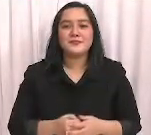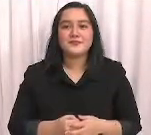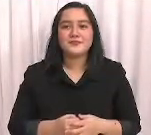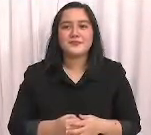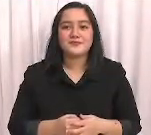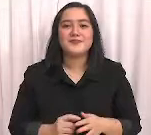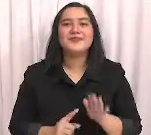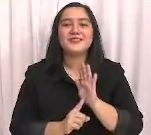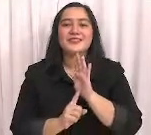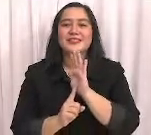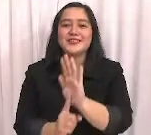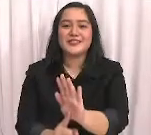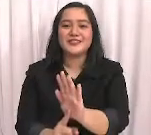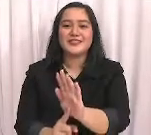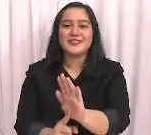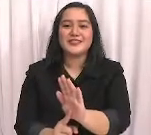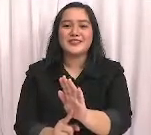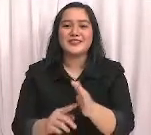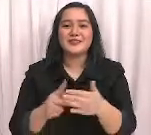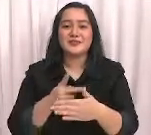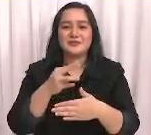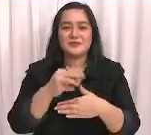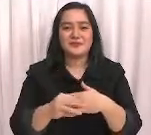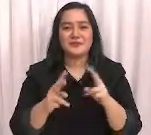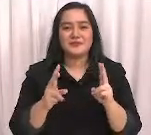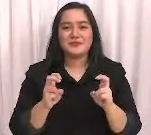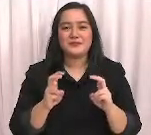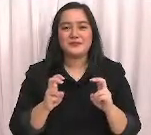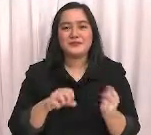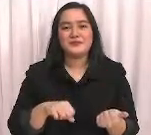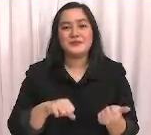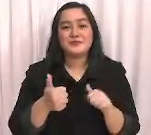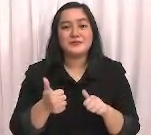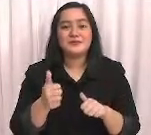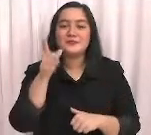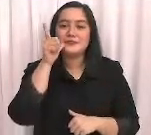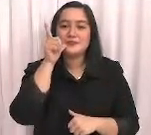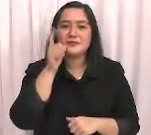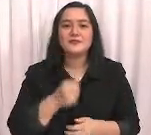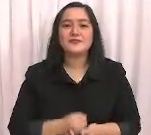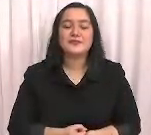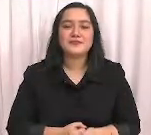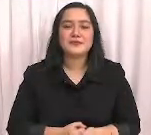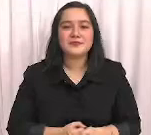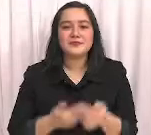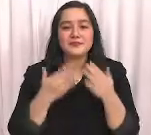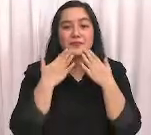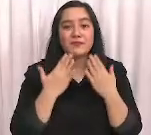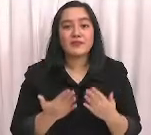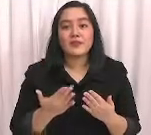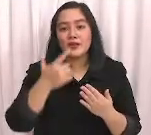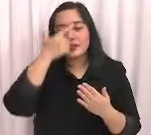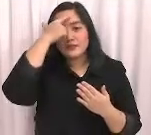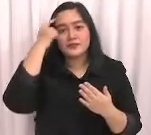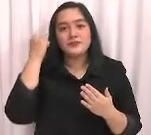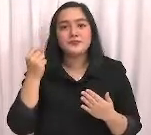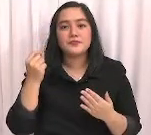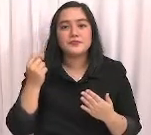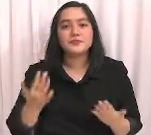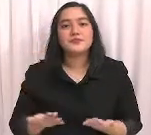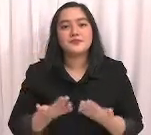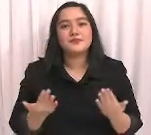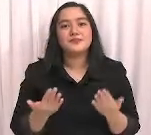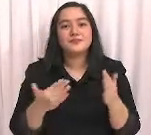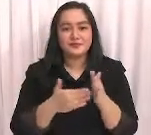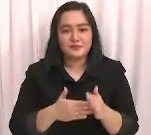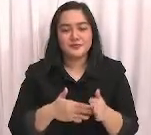sumasahim papawid ang programang The Baptist Lunch na po. At maraming salamat na tayo po muli ay nakabalik, and thank you